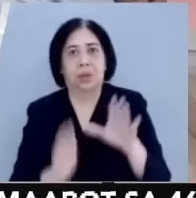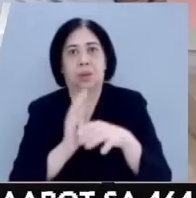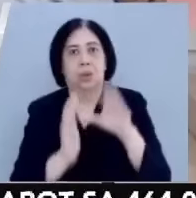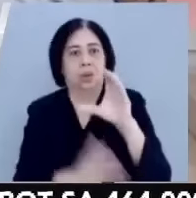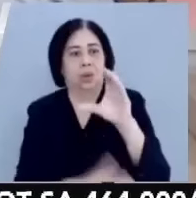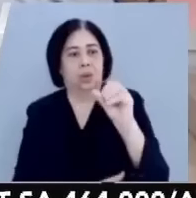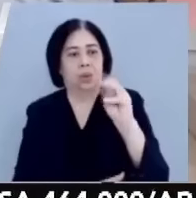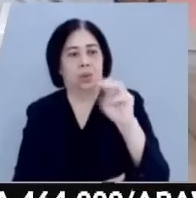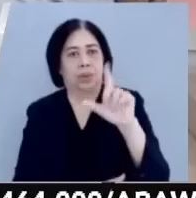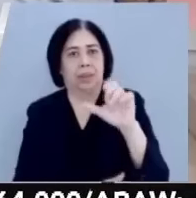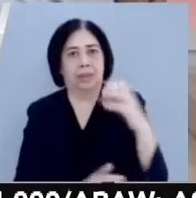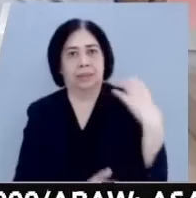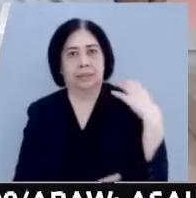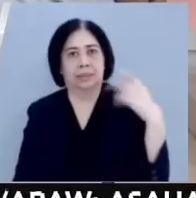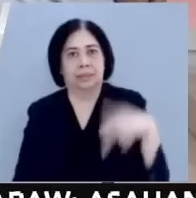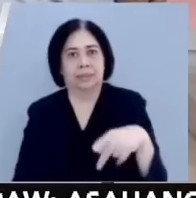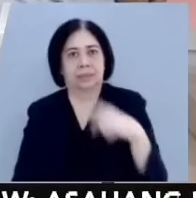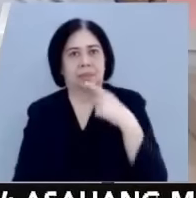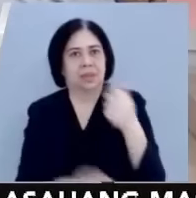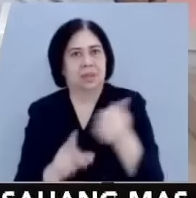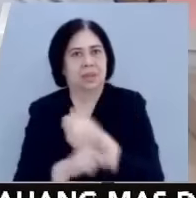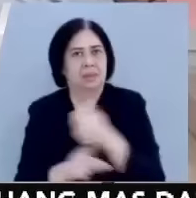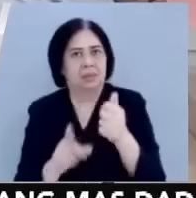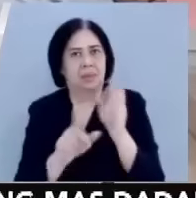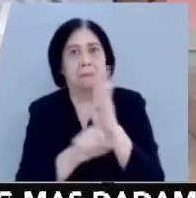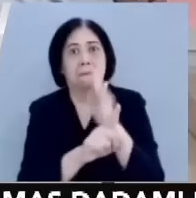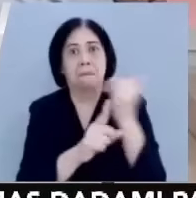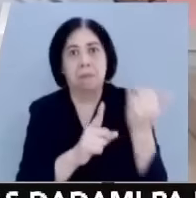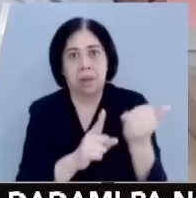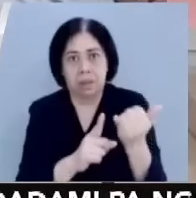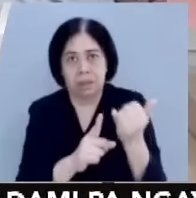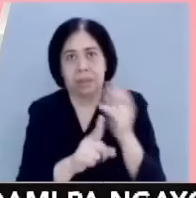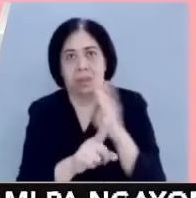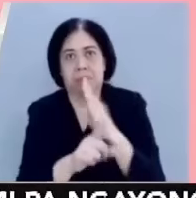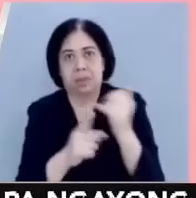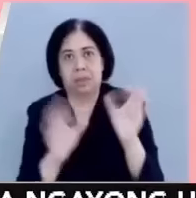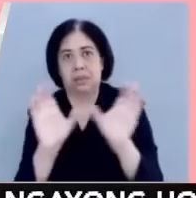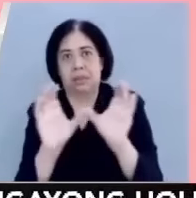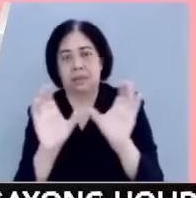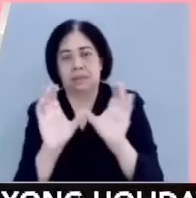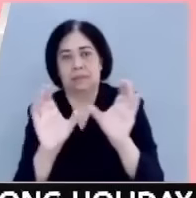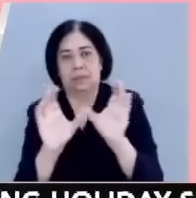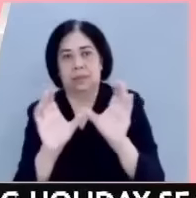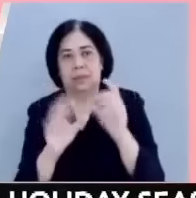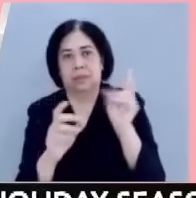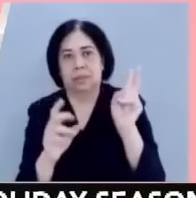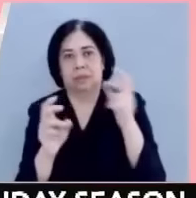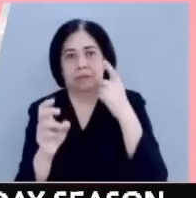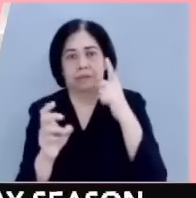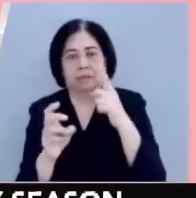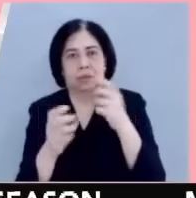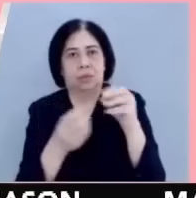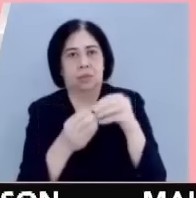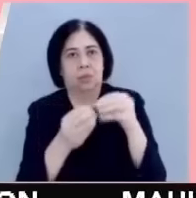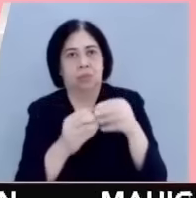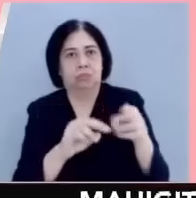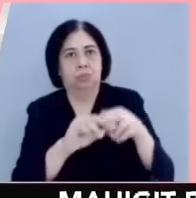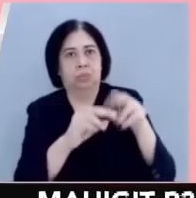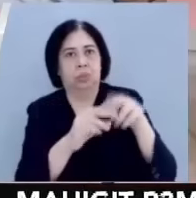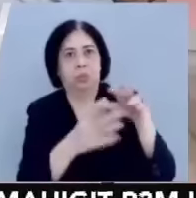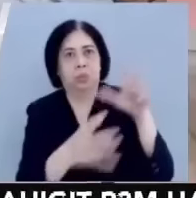na na abuso yyung mga barangay certificate toan Totoo yan para daw eh Dumami ung botante po dun sa isang lugar